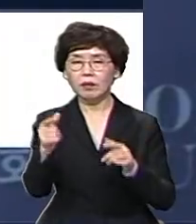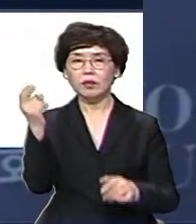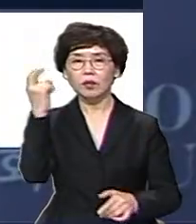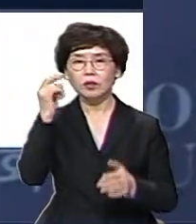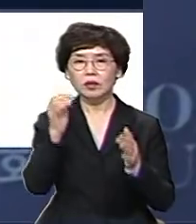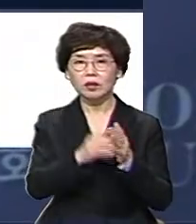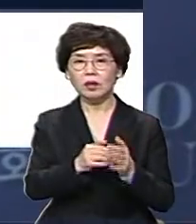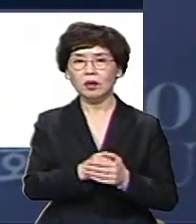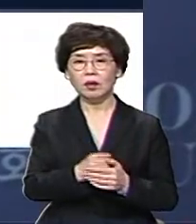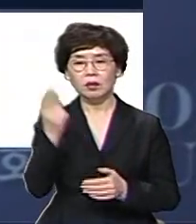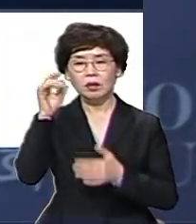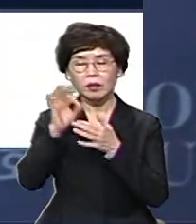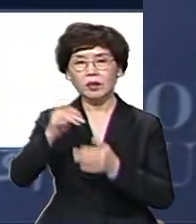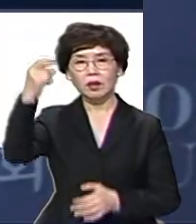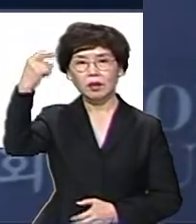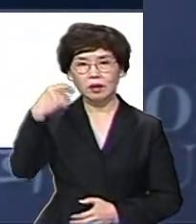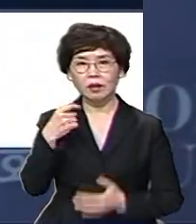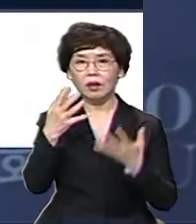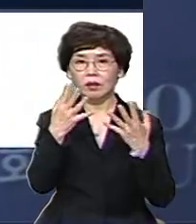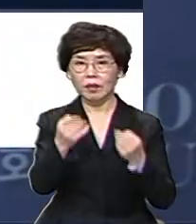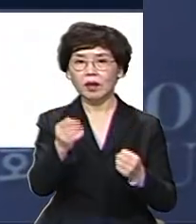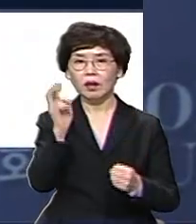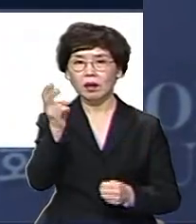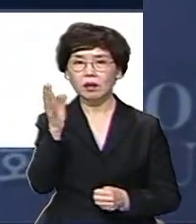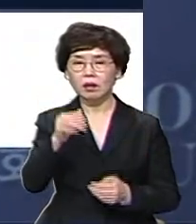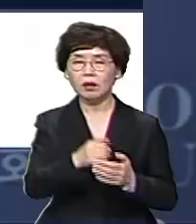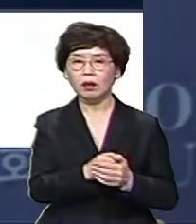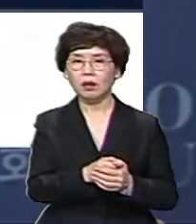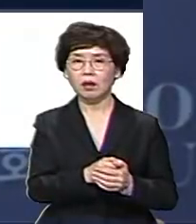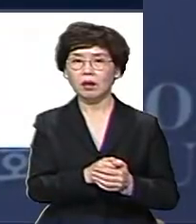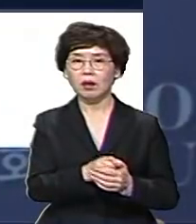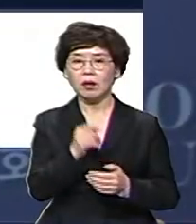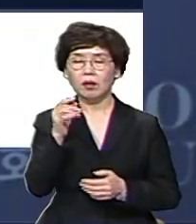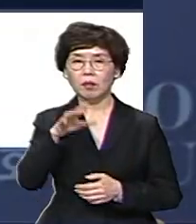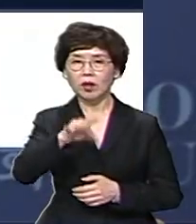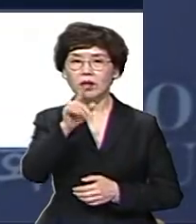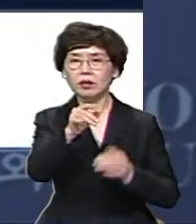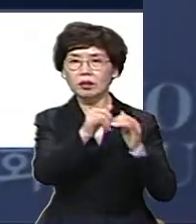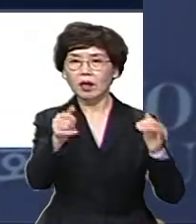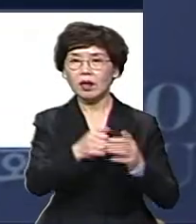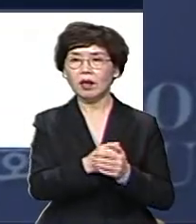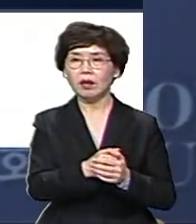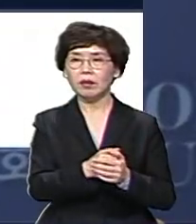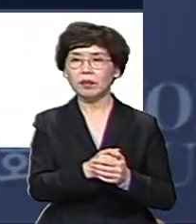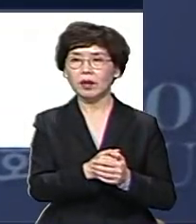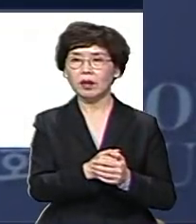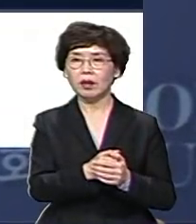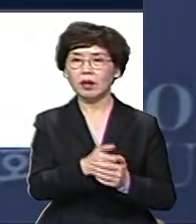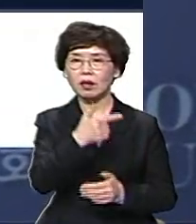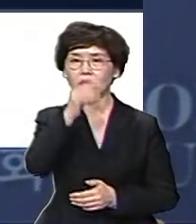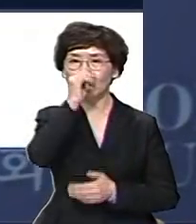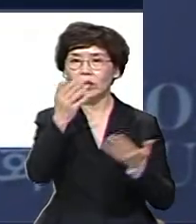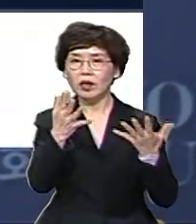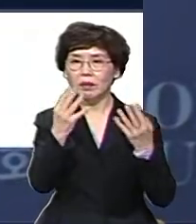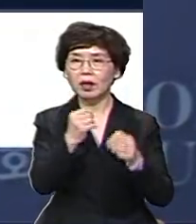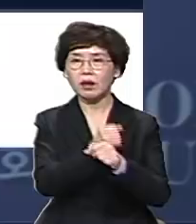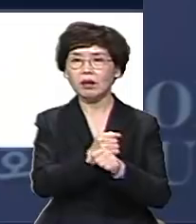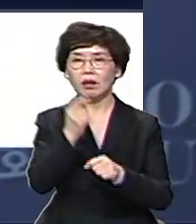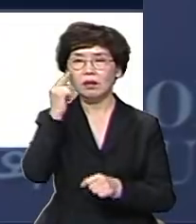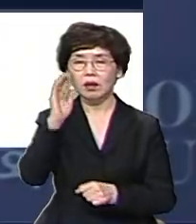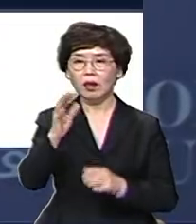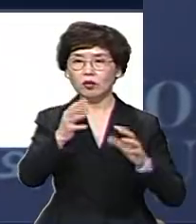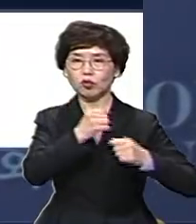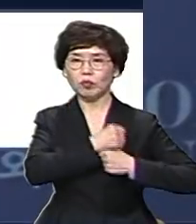또한 기소가 되었습니다. 다양한 여러 가지 범죄 활동으로 인한 것입니다. 이런 부분에서